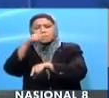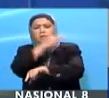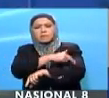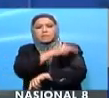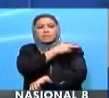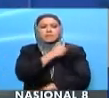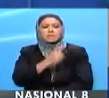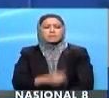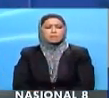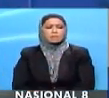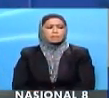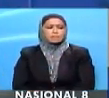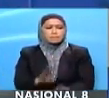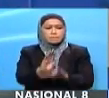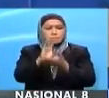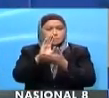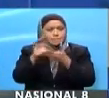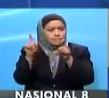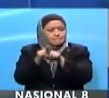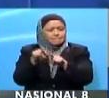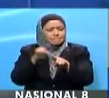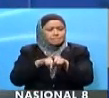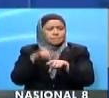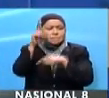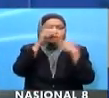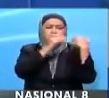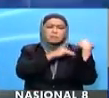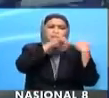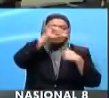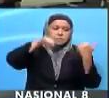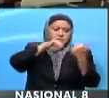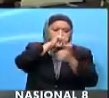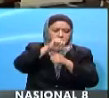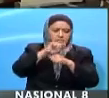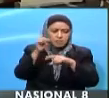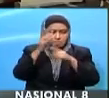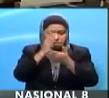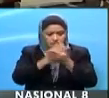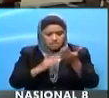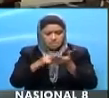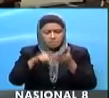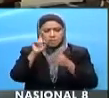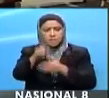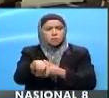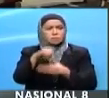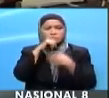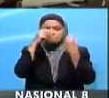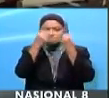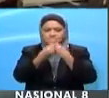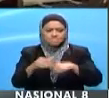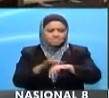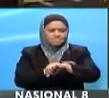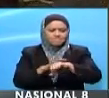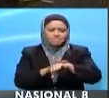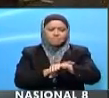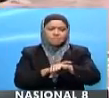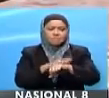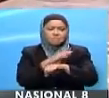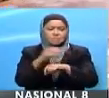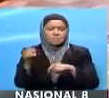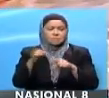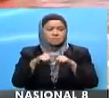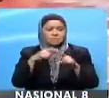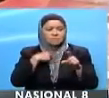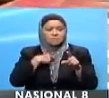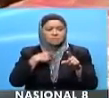Bantuan seumpama ini juga merupakan satu tanggungjawab sosial kepada mana-mana pihak yang memerlukan tanpa mengira kaum dan agama. Penyerahan ambulans